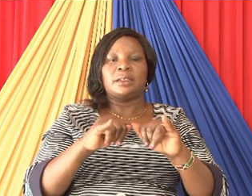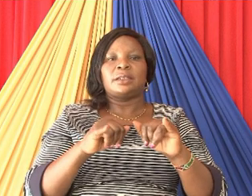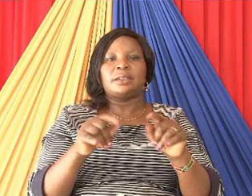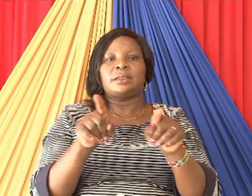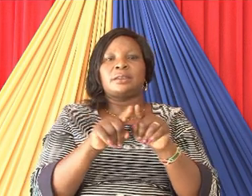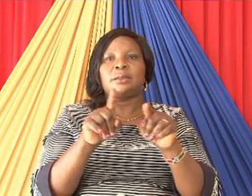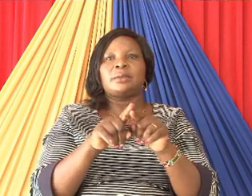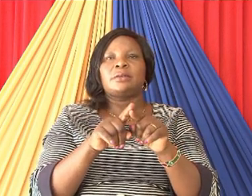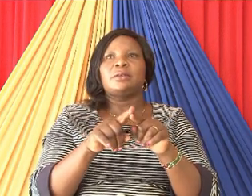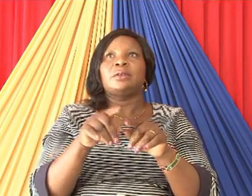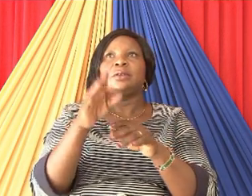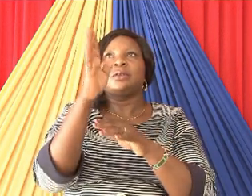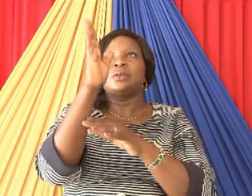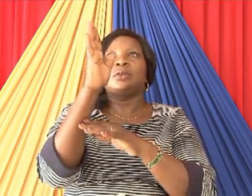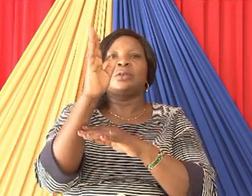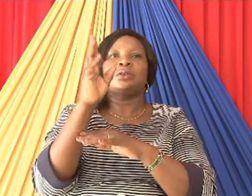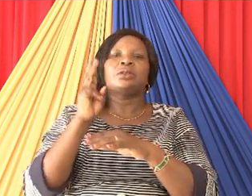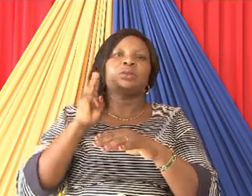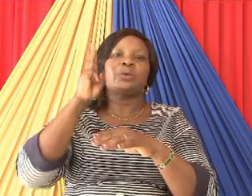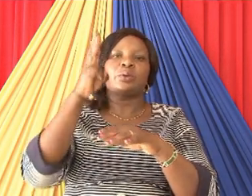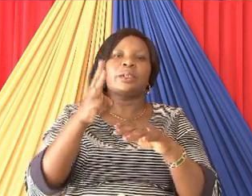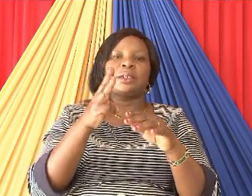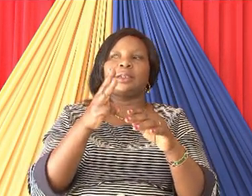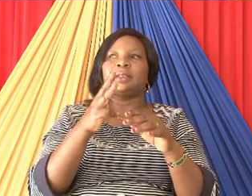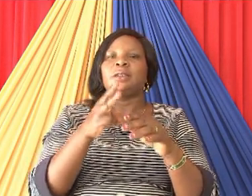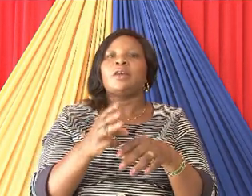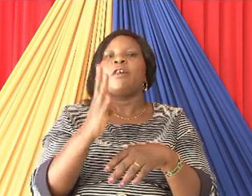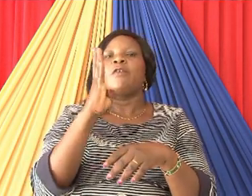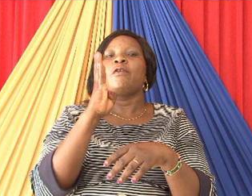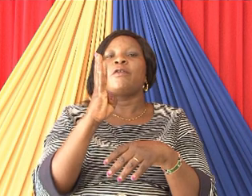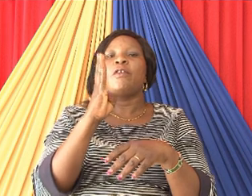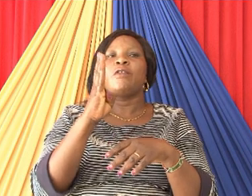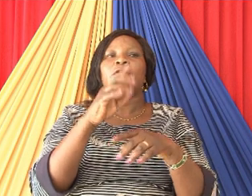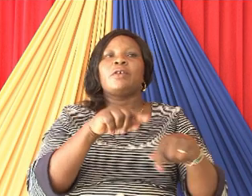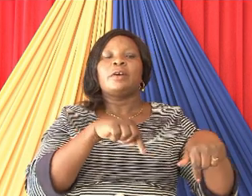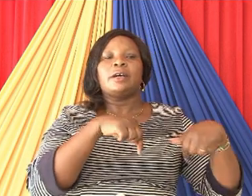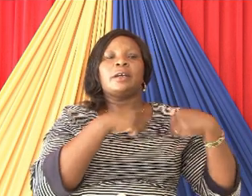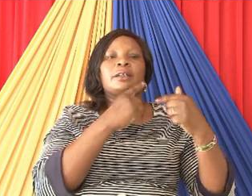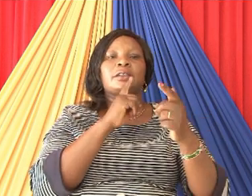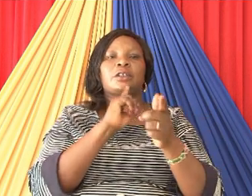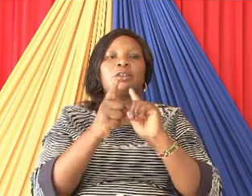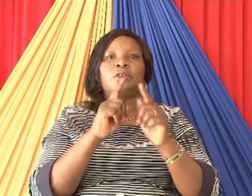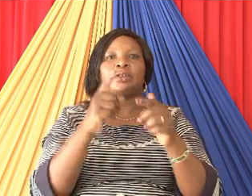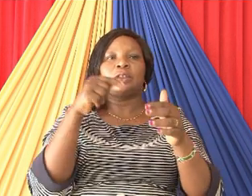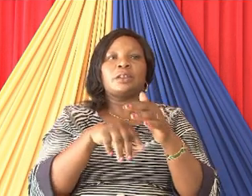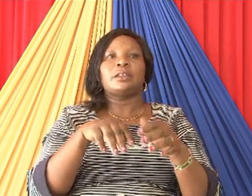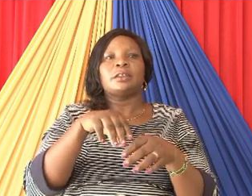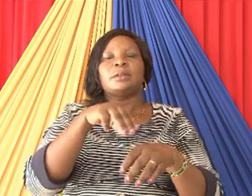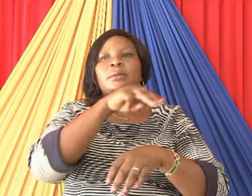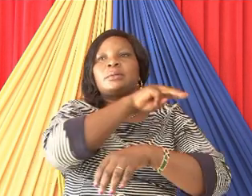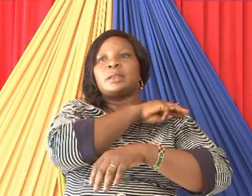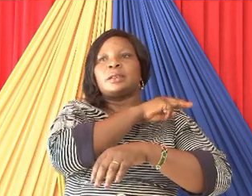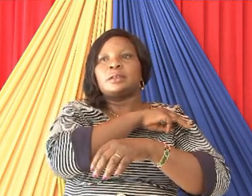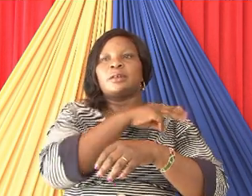na mapenzi yake Mungu. Na nitaongea juu ya roho nne ambazo zimeongelelewa katika Mathayo. Four types of